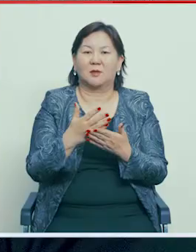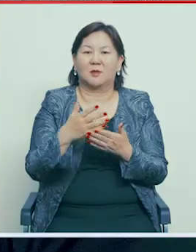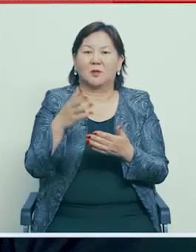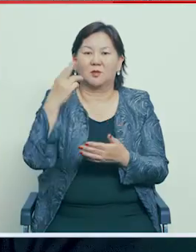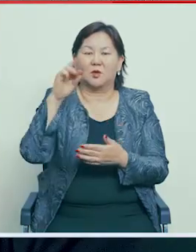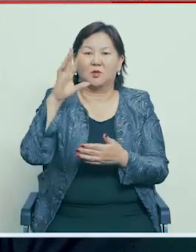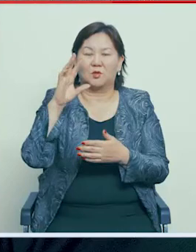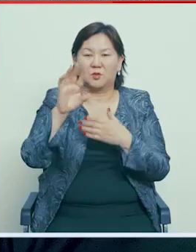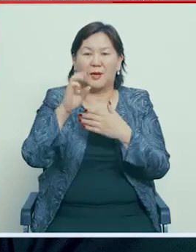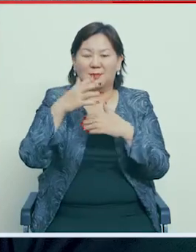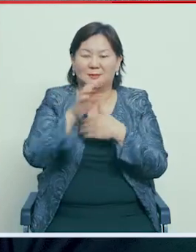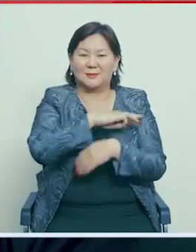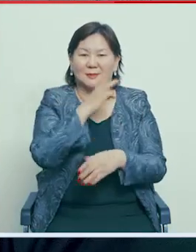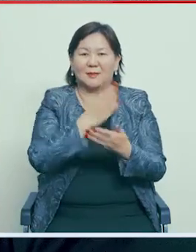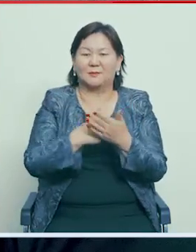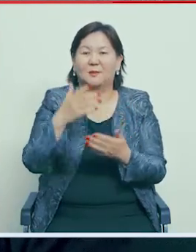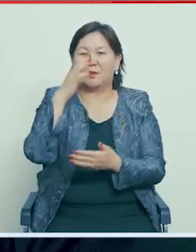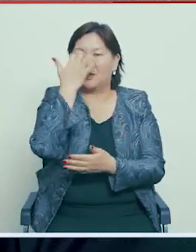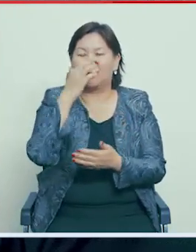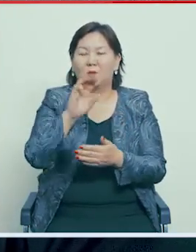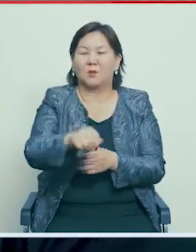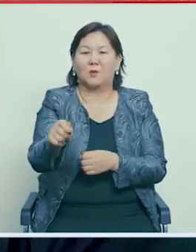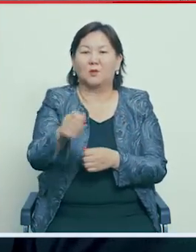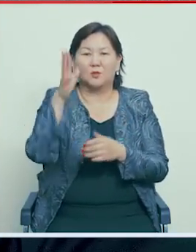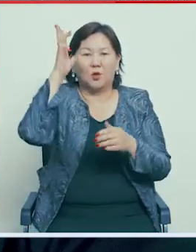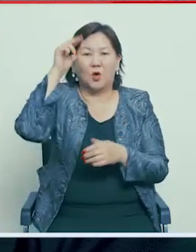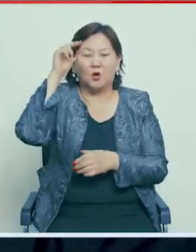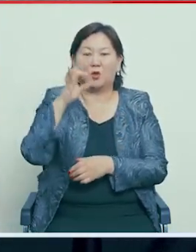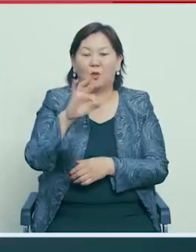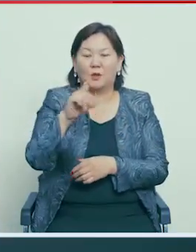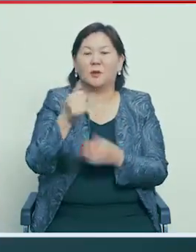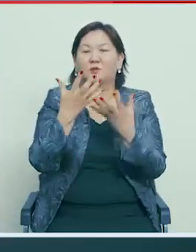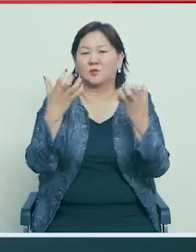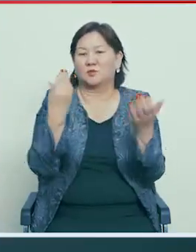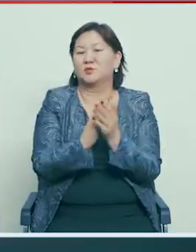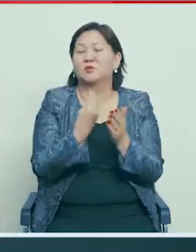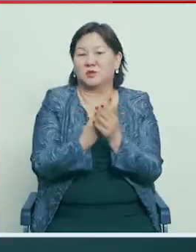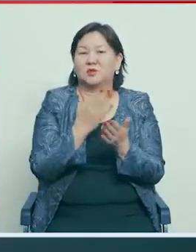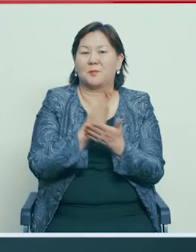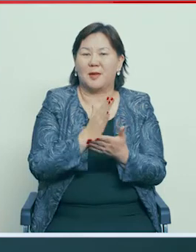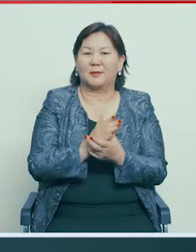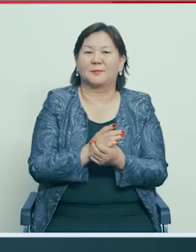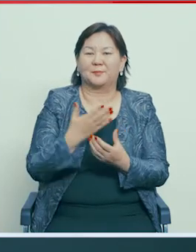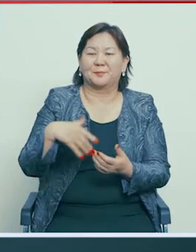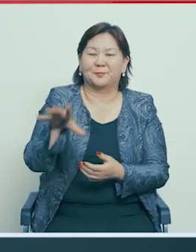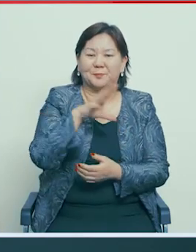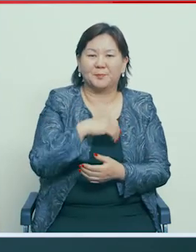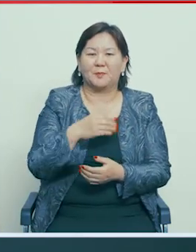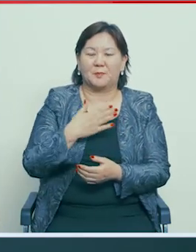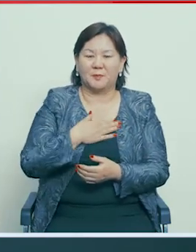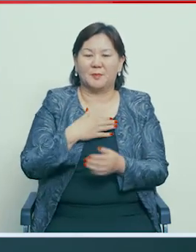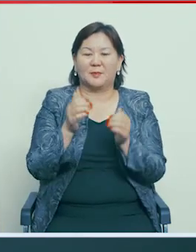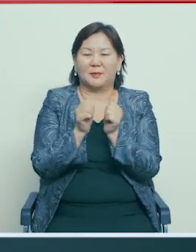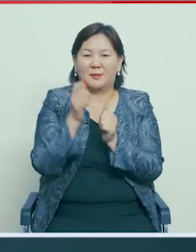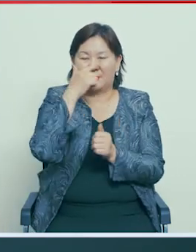холбоотой бас мастер хамгаалаад ирсэн хонтой уянгаа гэдэг. Тэгэл зөндөө олон жишээнүүд бол зөндөө байна. Тэгээ бид нар одоо миний бас